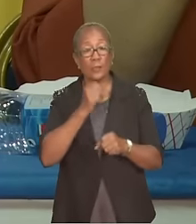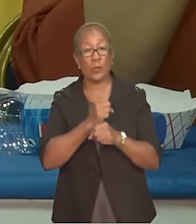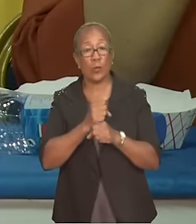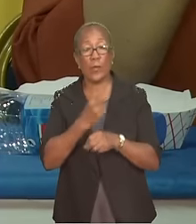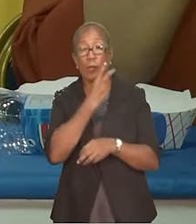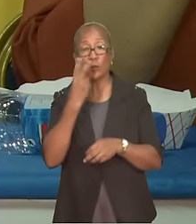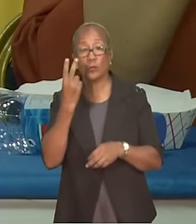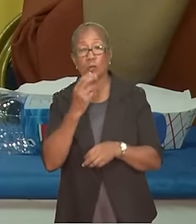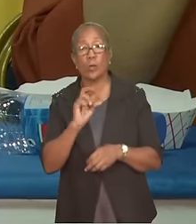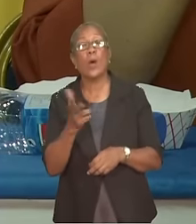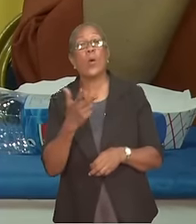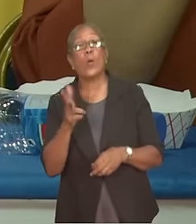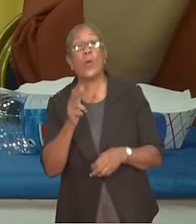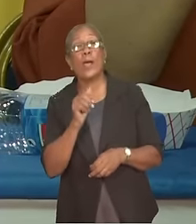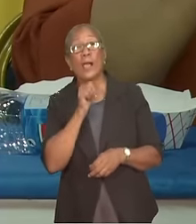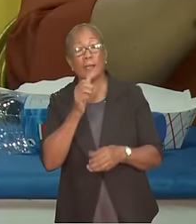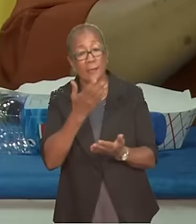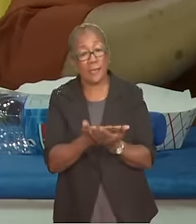voor eisen komen ze?